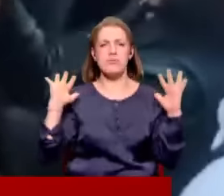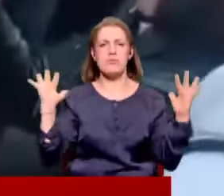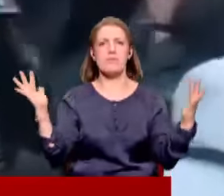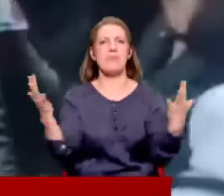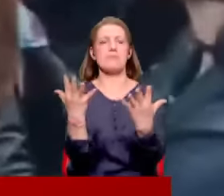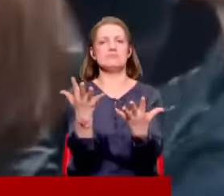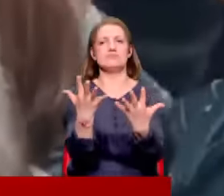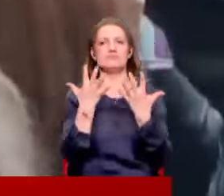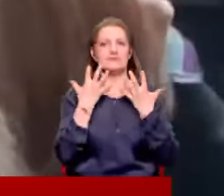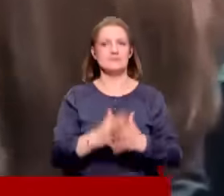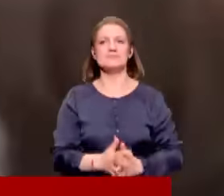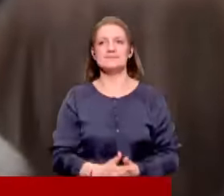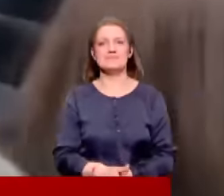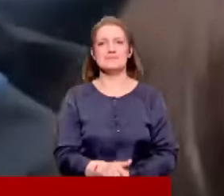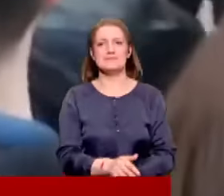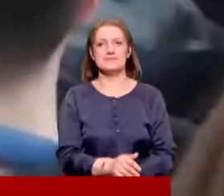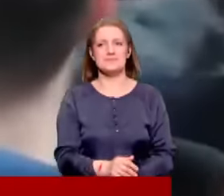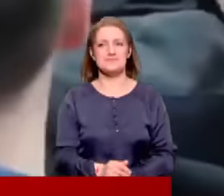etrafını.